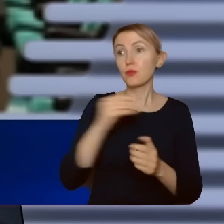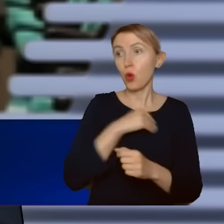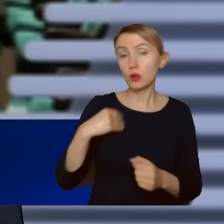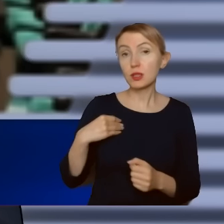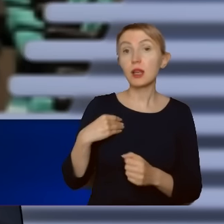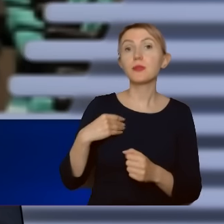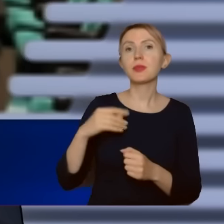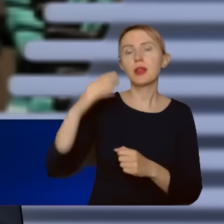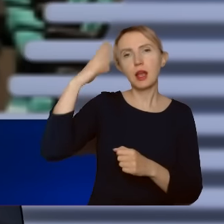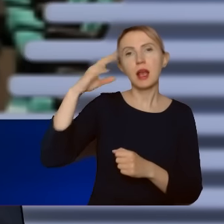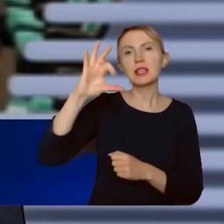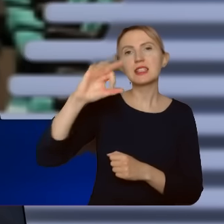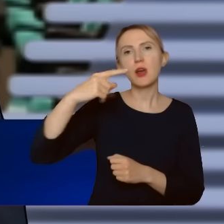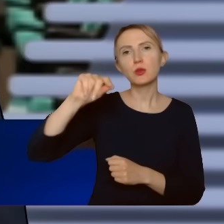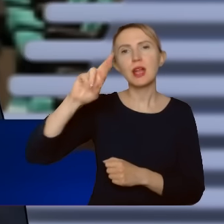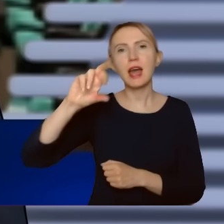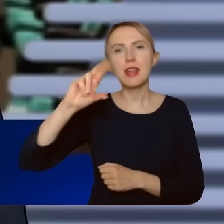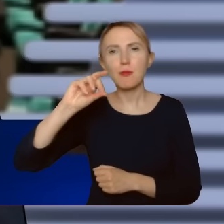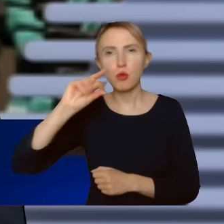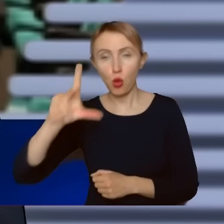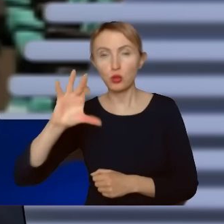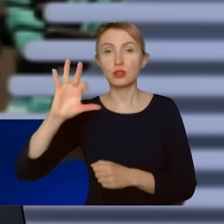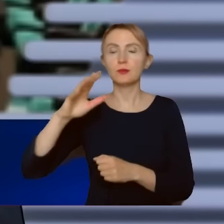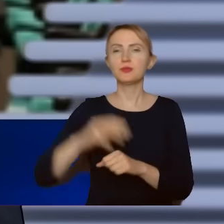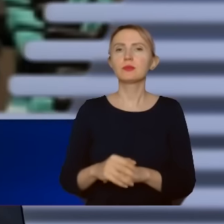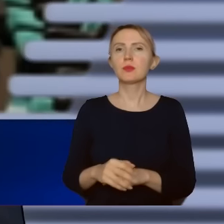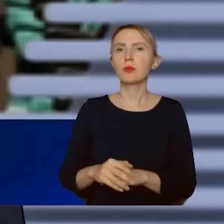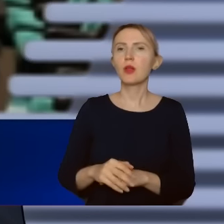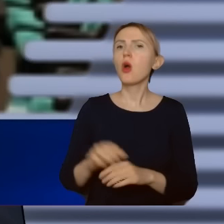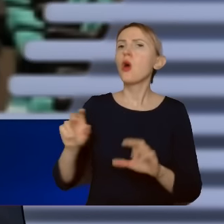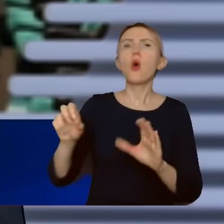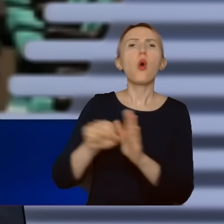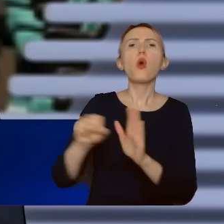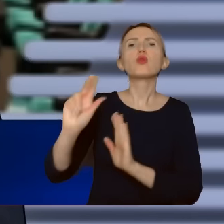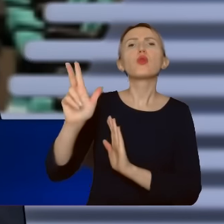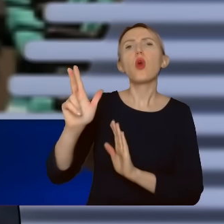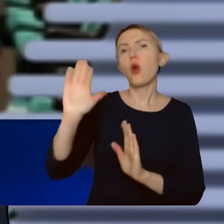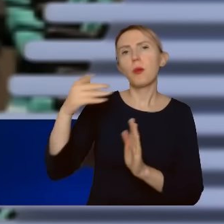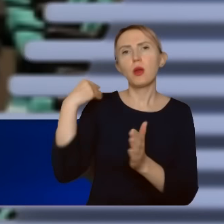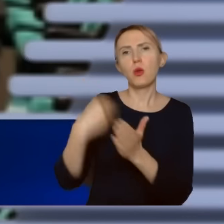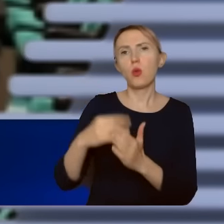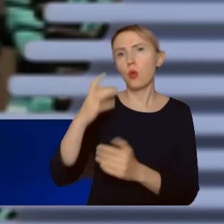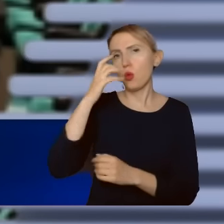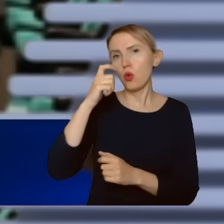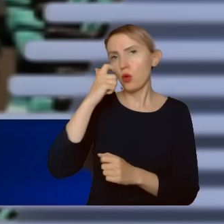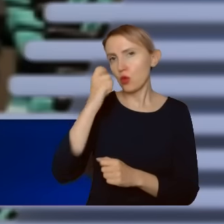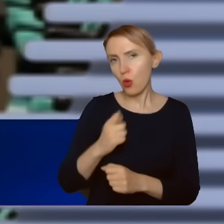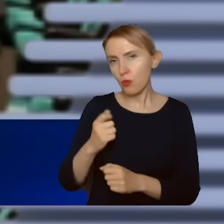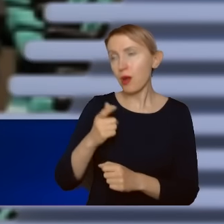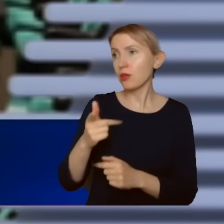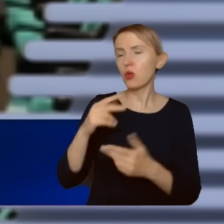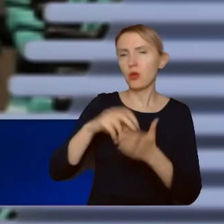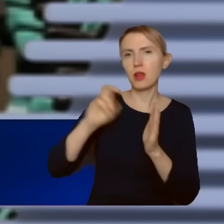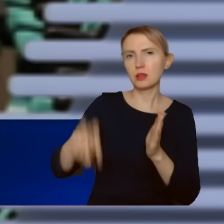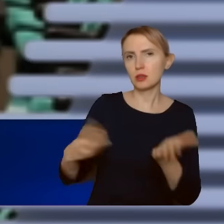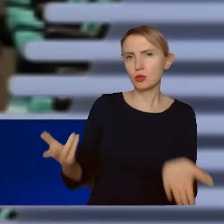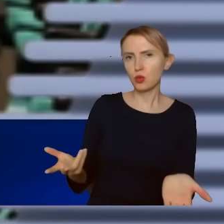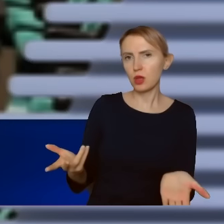Saudi Aramco, z Arabii Saudyjskiej. Kim, a w zasadzie od kogo Donald Tusk będzie kupował ropę, zrezygnuje, panie